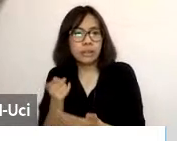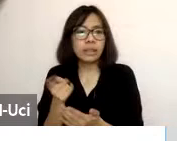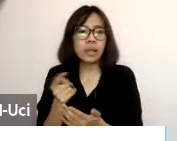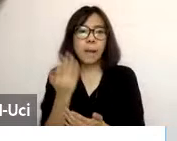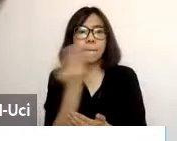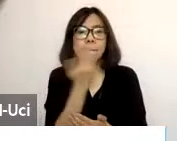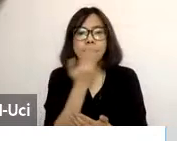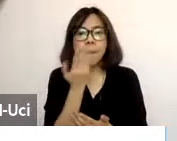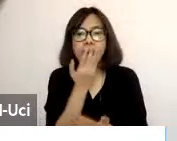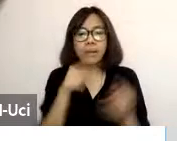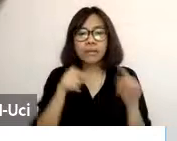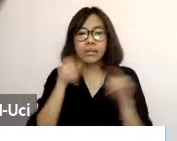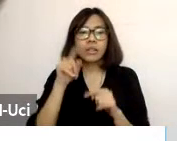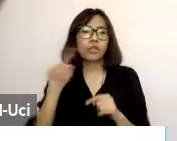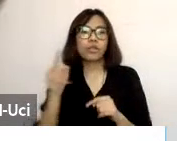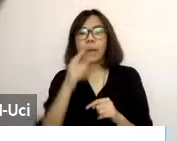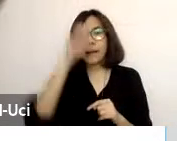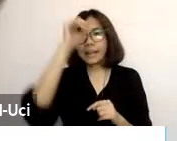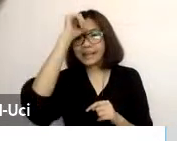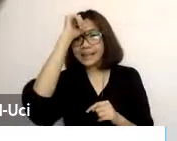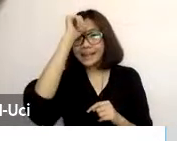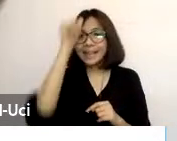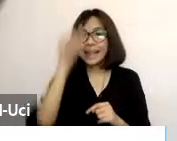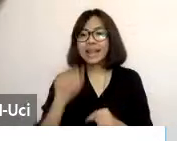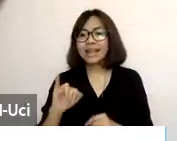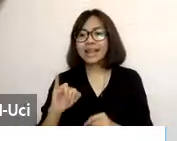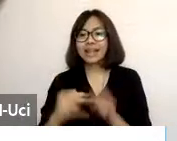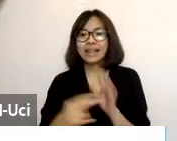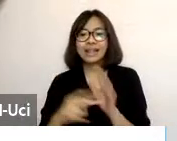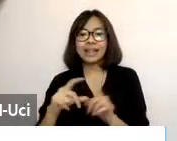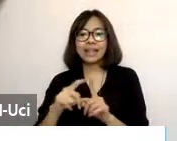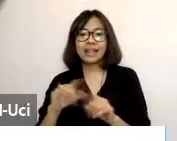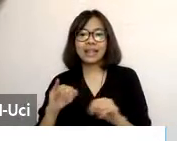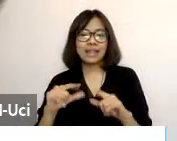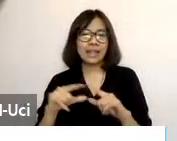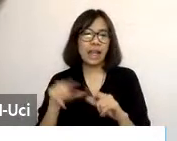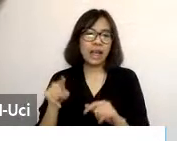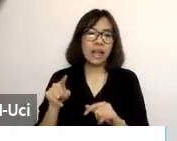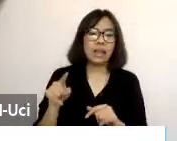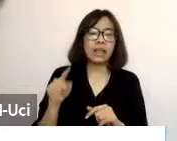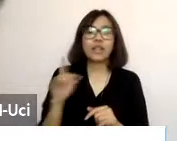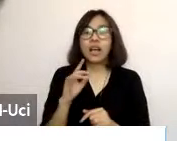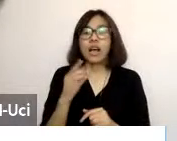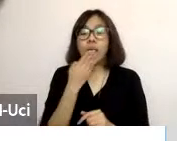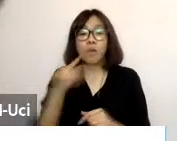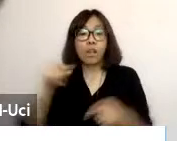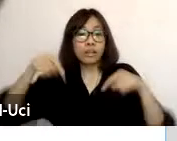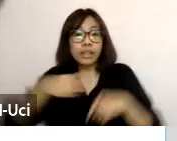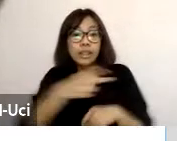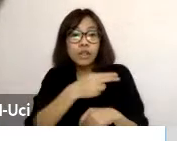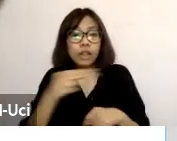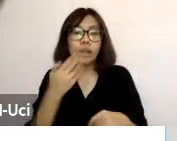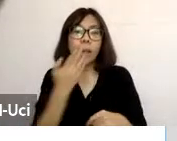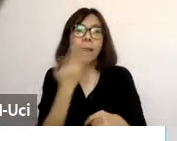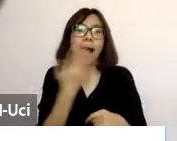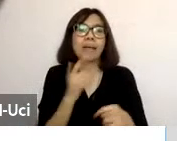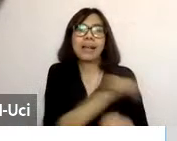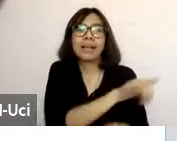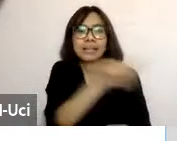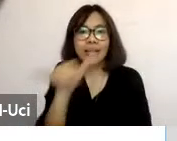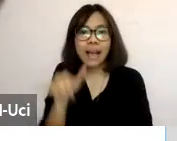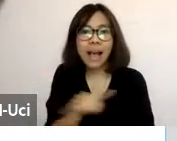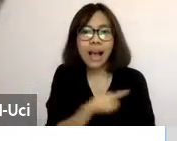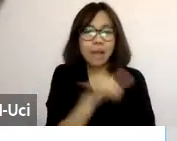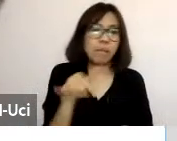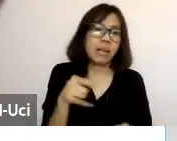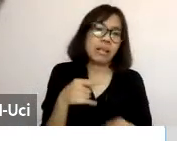multi-bahasa to tamat dari India nah bila mungkin Mabes kita kita punya masa kesatuan bahasa Indonesia ya tapi kita kemudian akan juga menghadapi